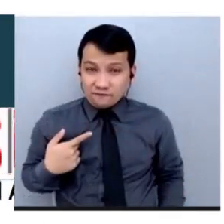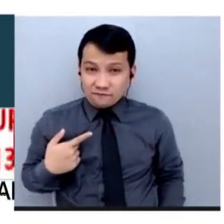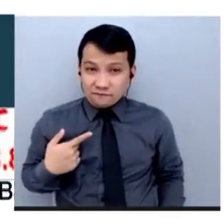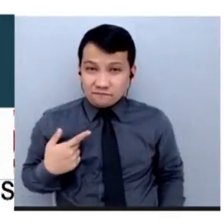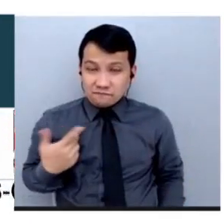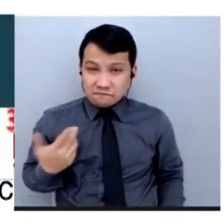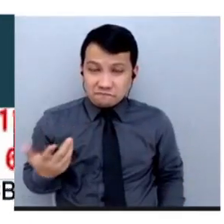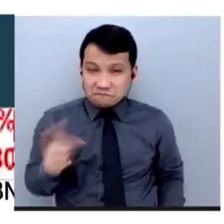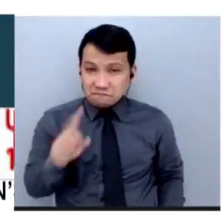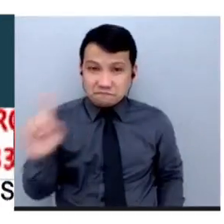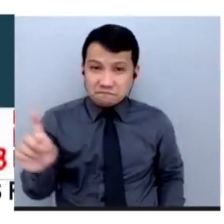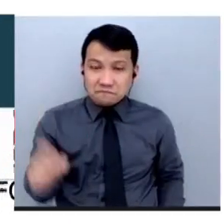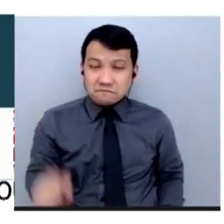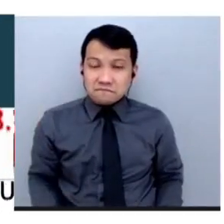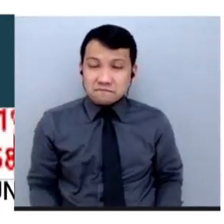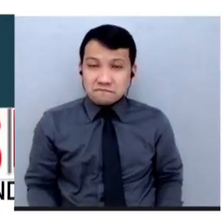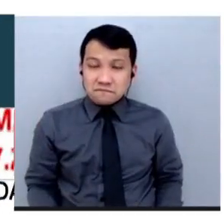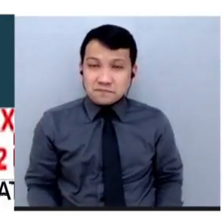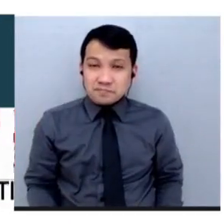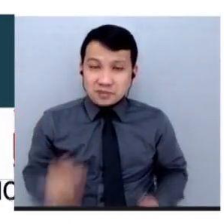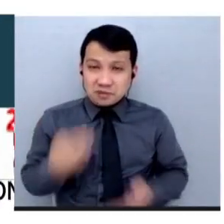that? Okay.